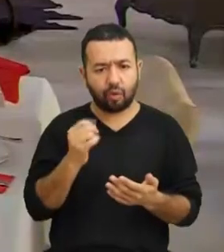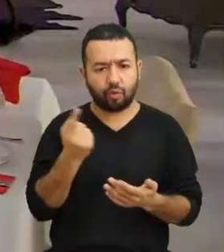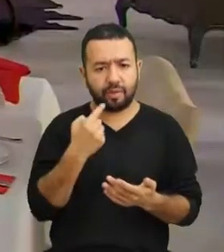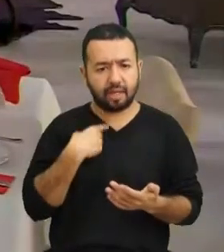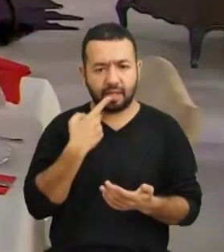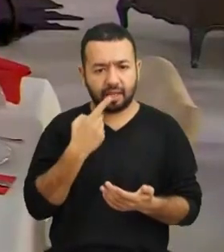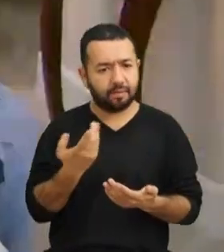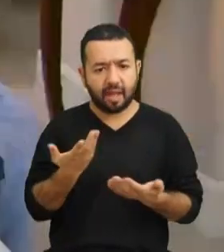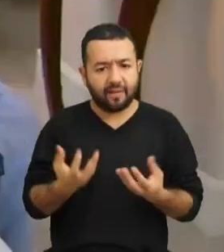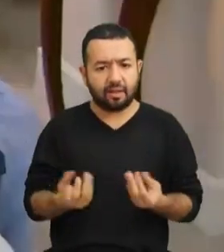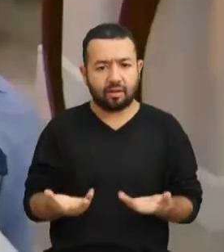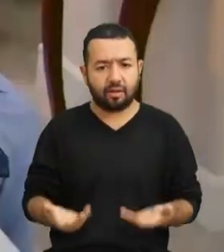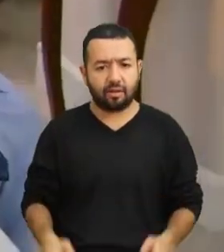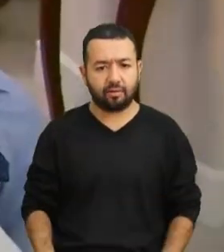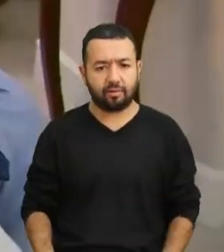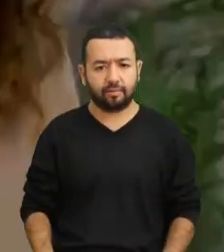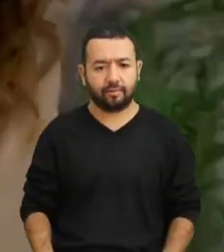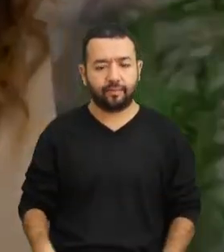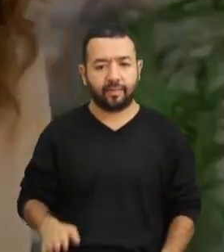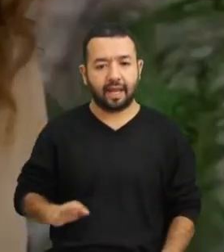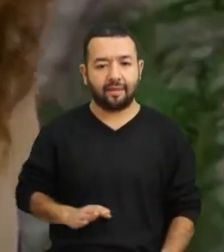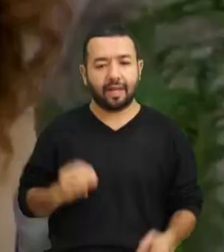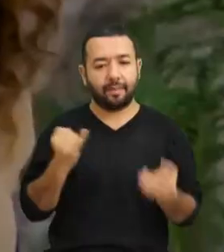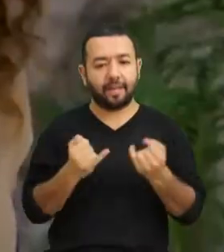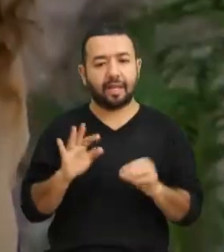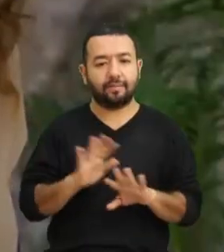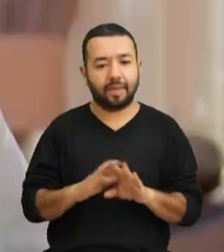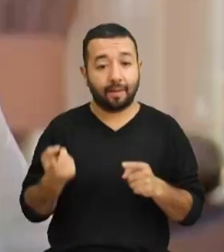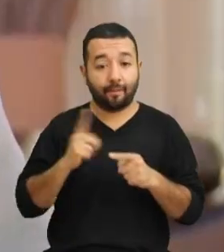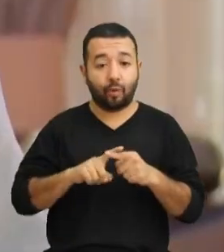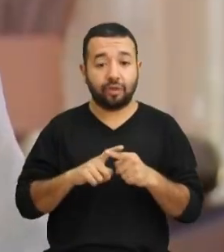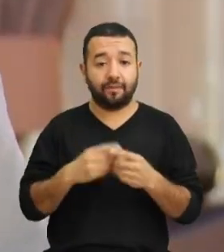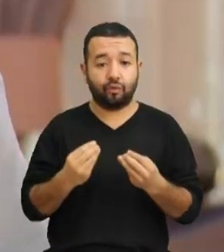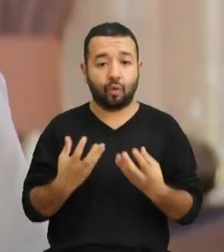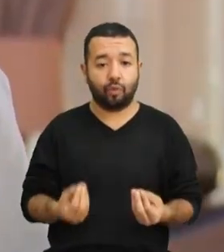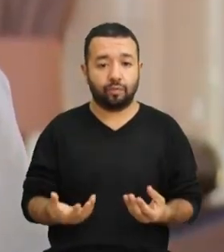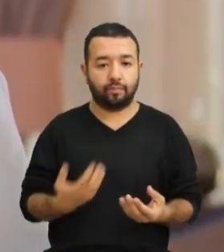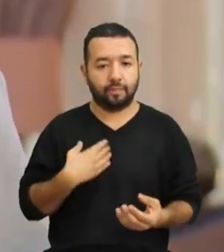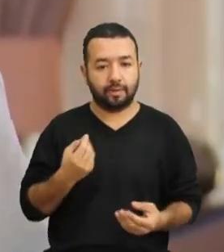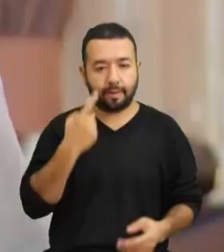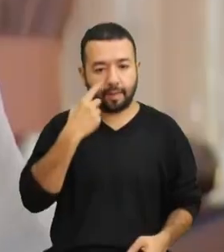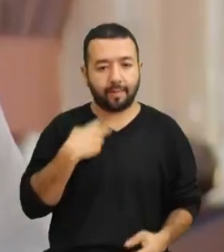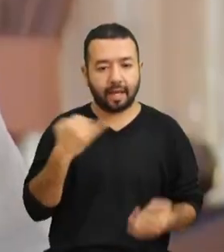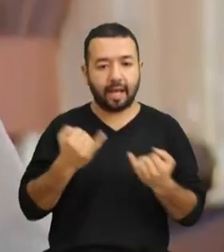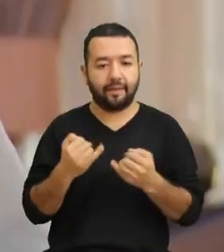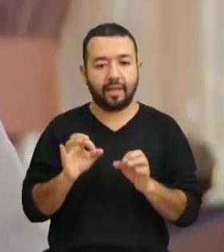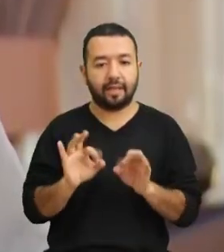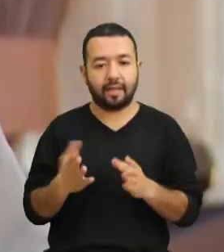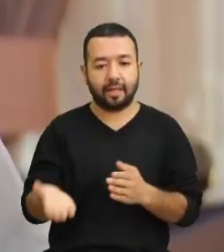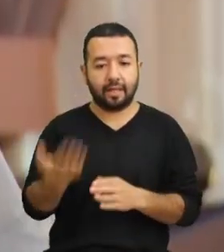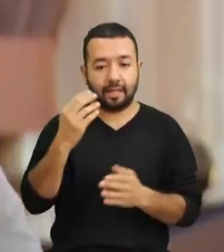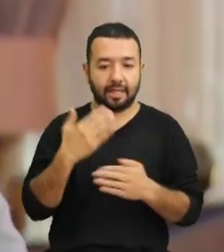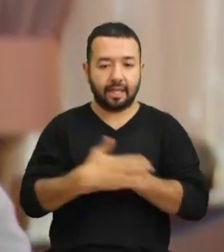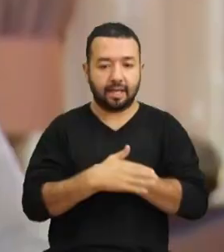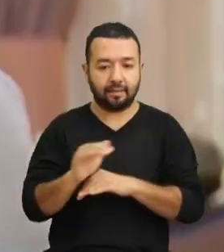şey mi söyledim, ne var ya? Evladım tartışmayın, pozitif olun. Şişt, ya bana bak, kavga etmeyin de uşağa